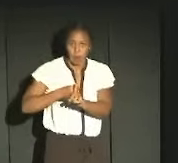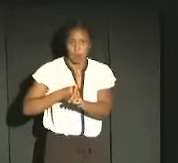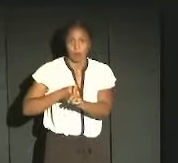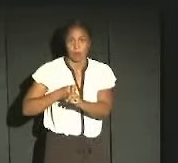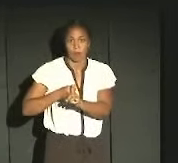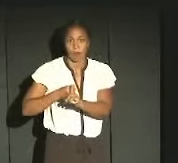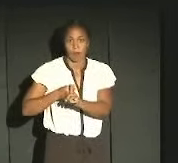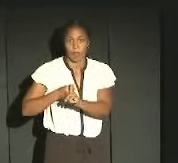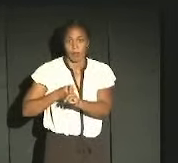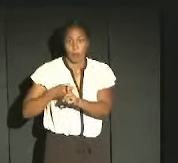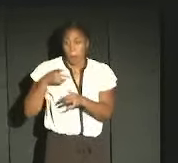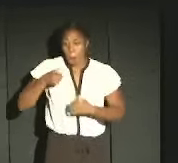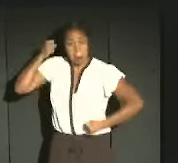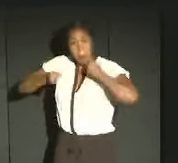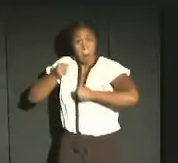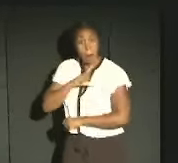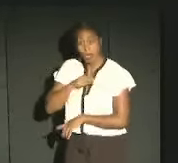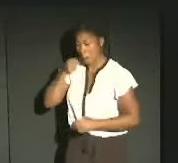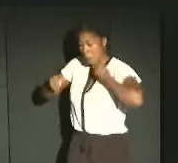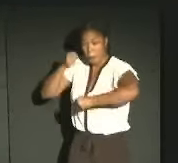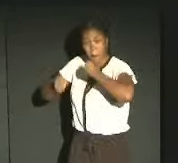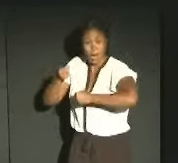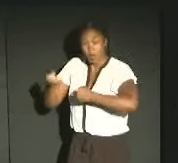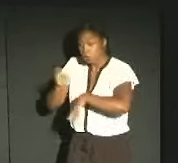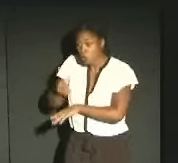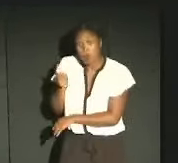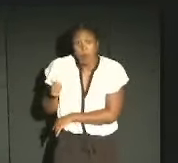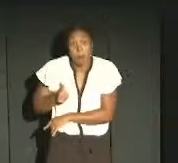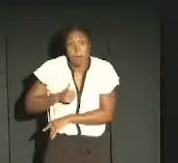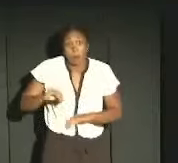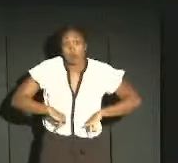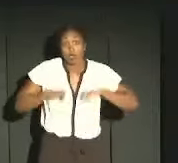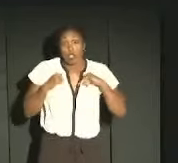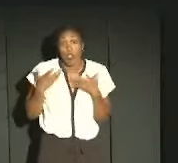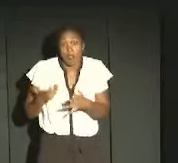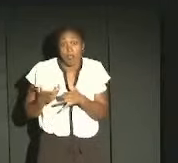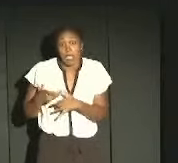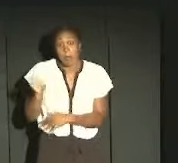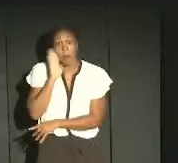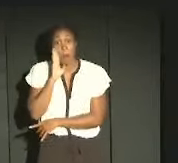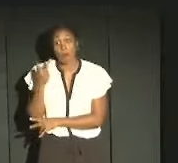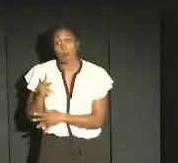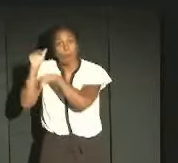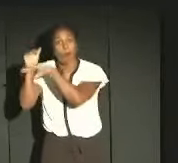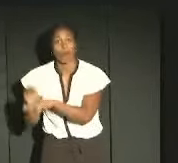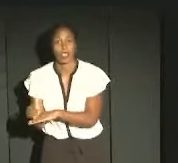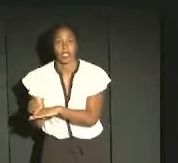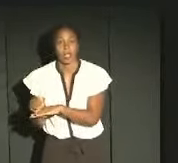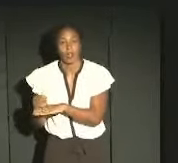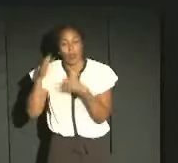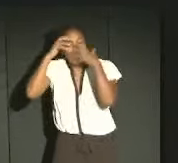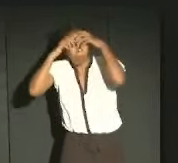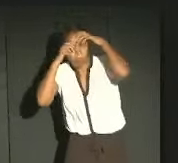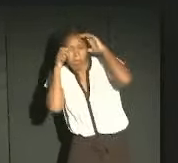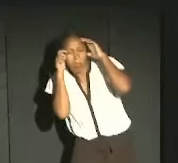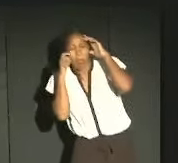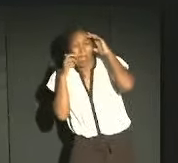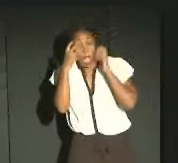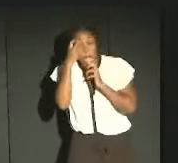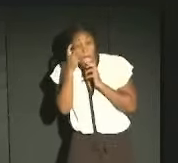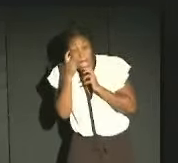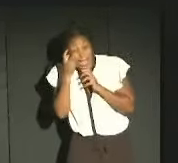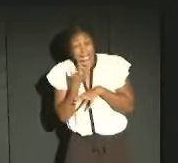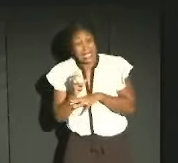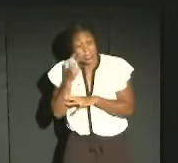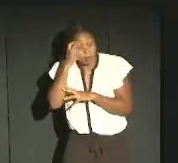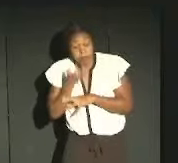était molestée par les policiers et qui a eu le crâne fracassé le corps tu méfi et qui a même failli perd perdre son